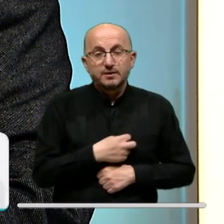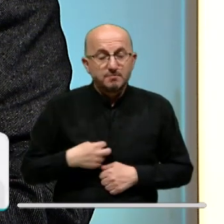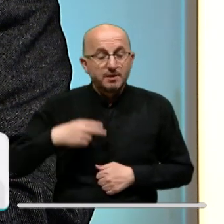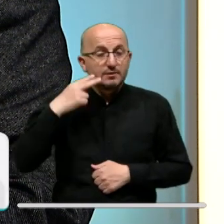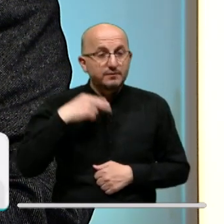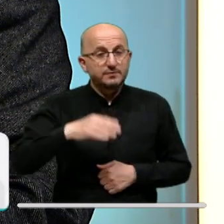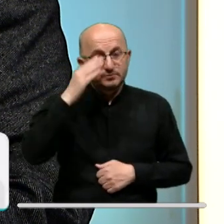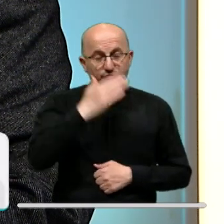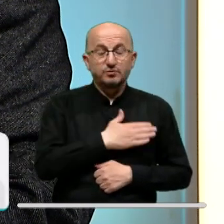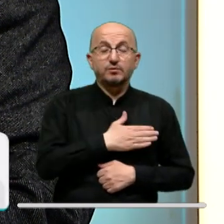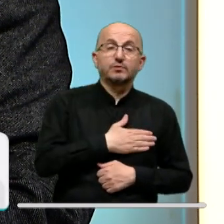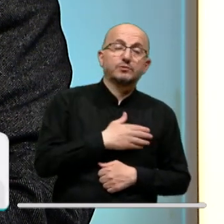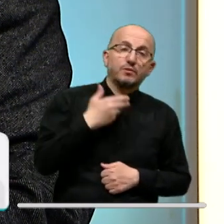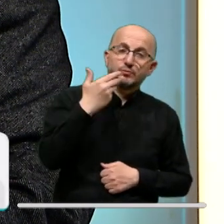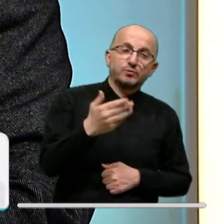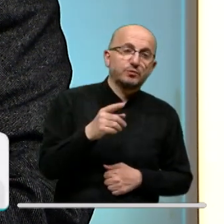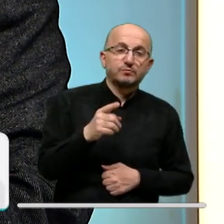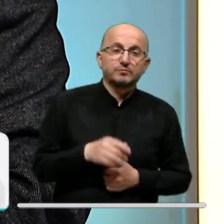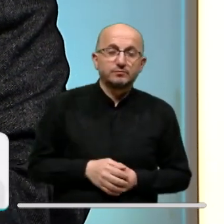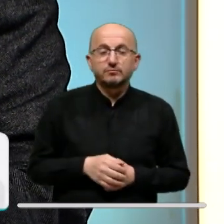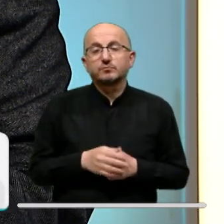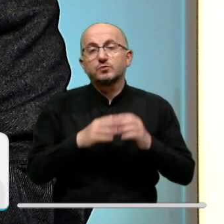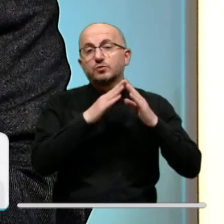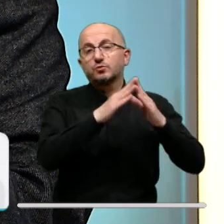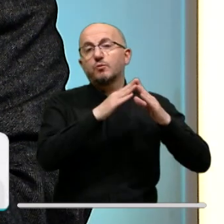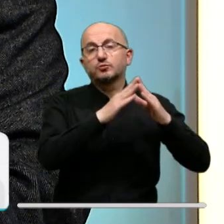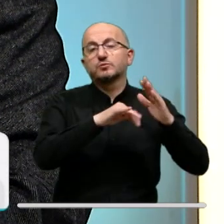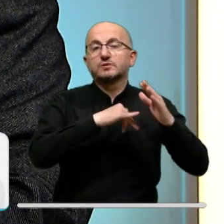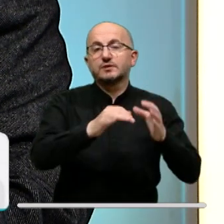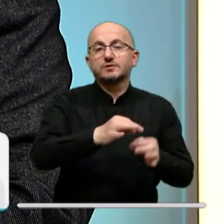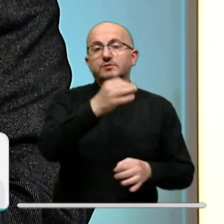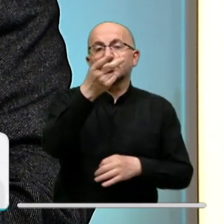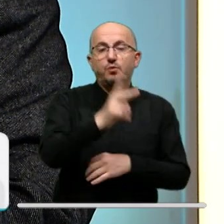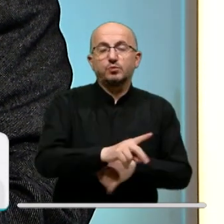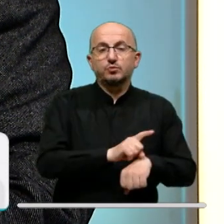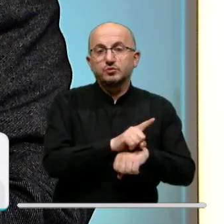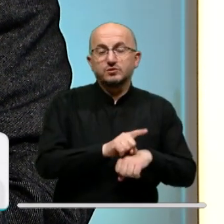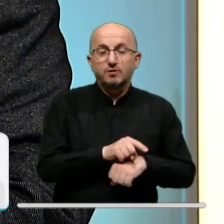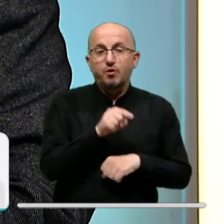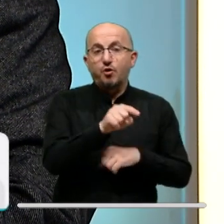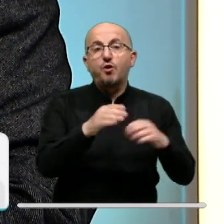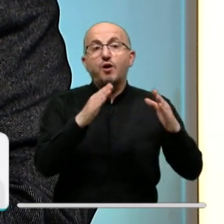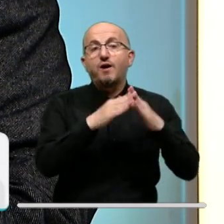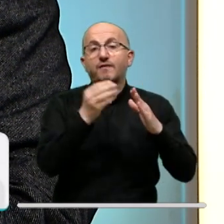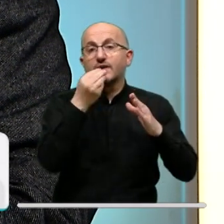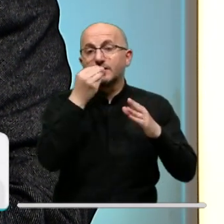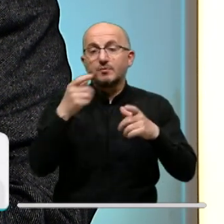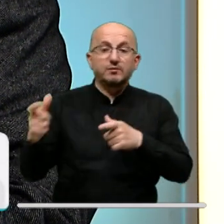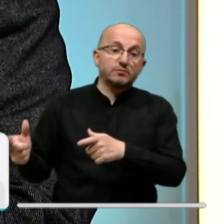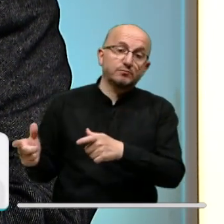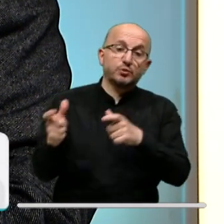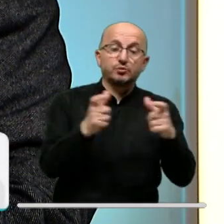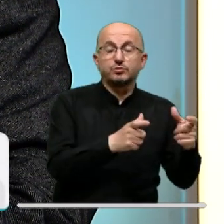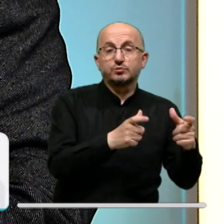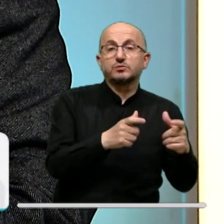aleyhissalatu vesselam buyuruyor ki işte bir bir komşunuz bir yakınınız vefat ettiğinde o eve yemek götürün